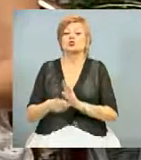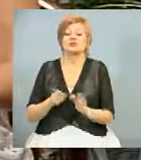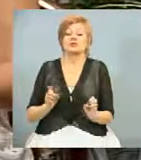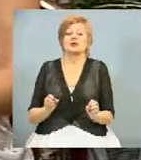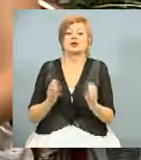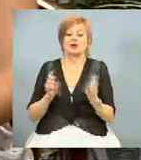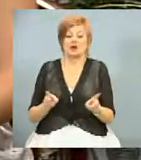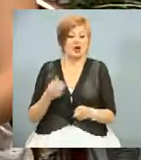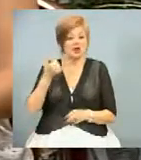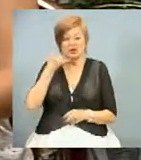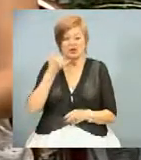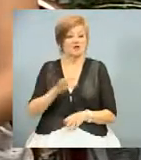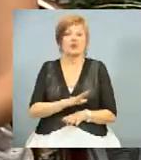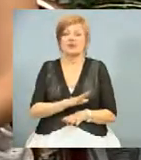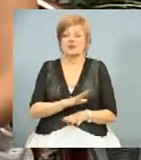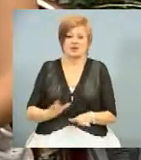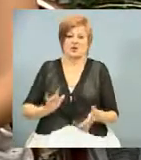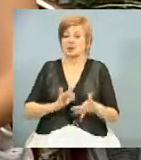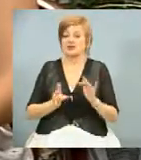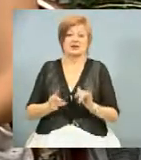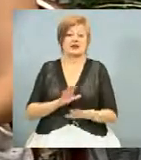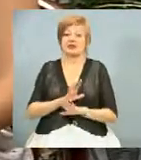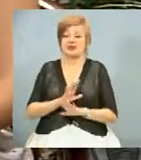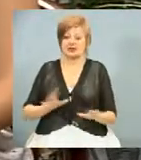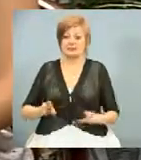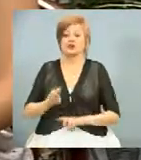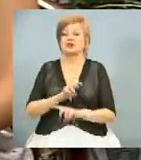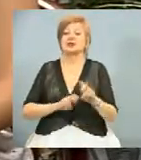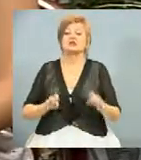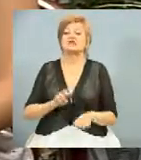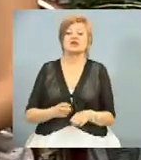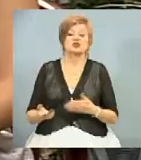лікаря? Ні телефонів тоді не було, ні інтернету. Де шукати лікаря?